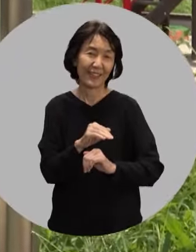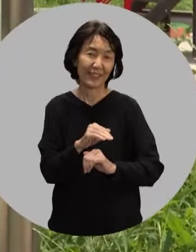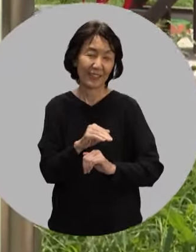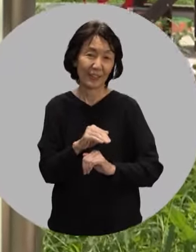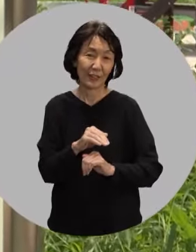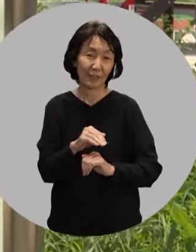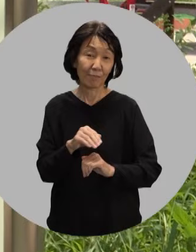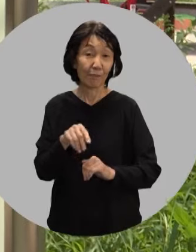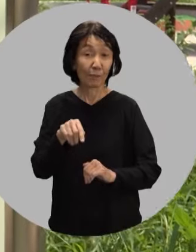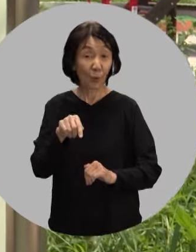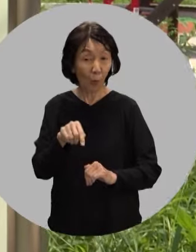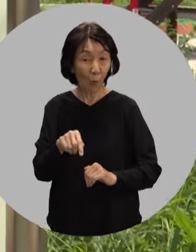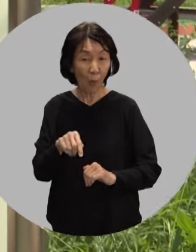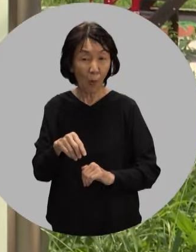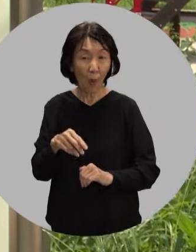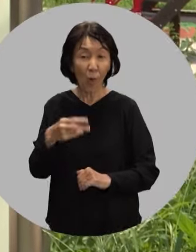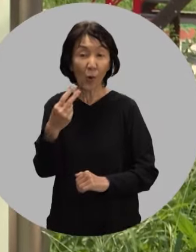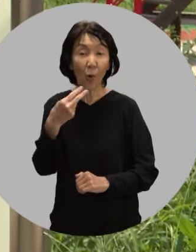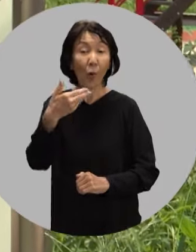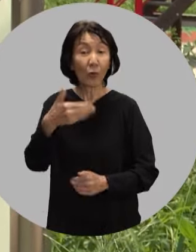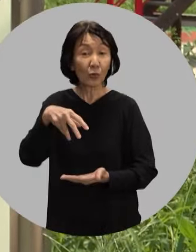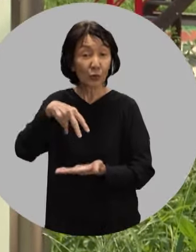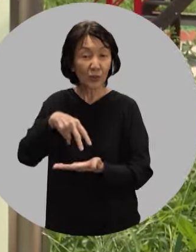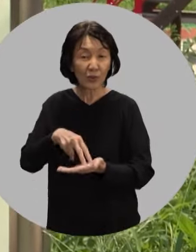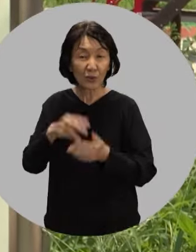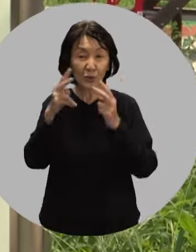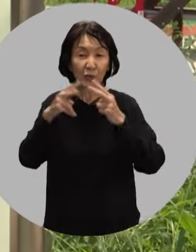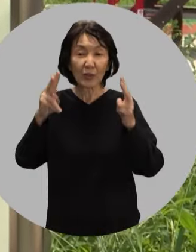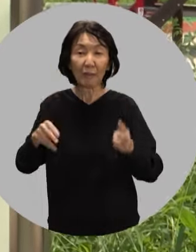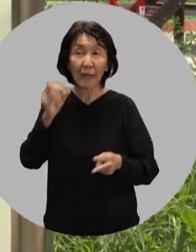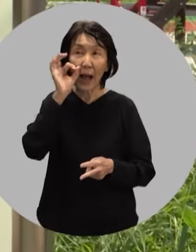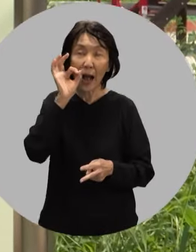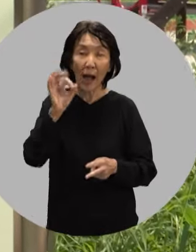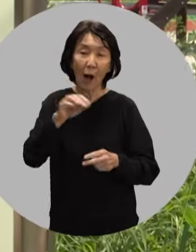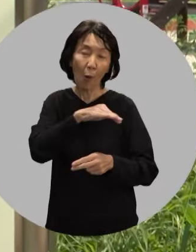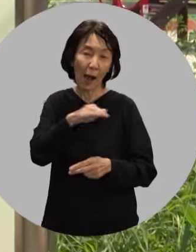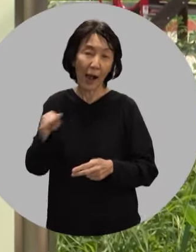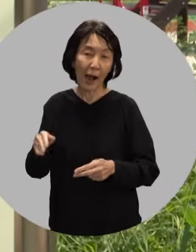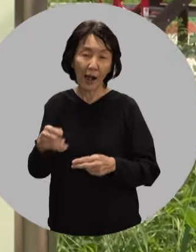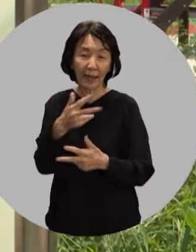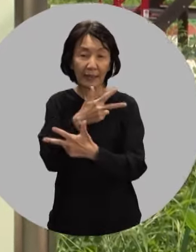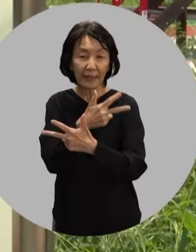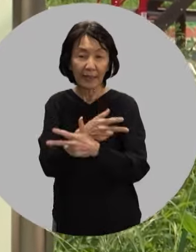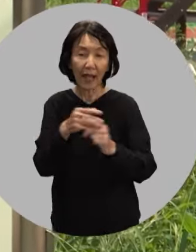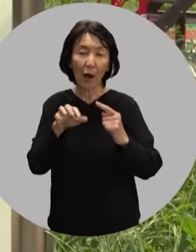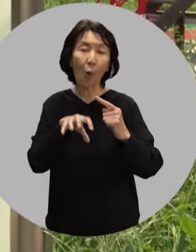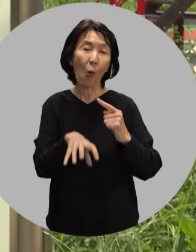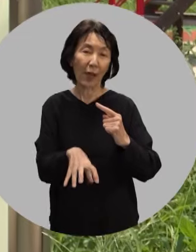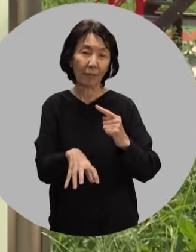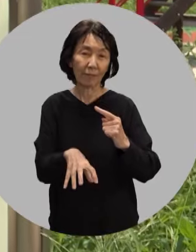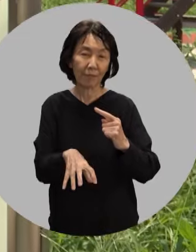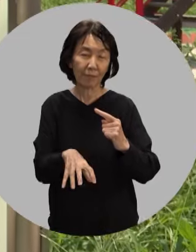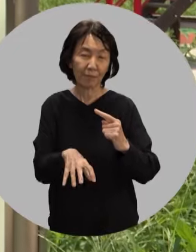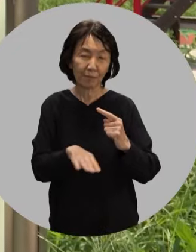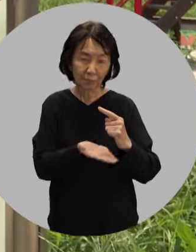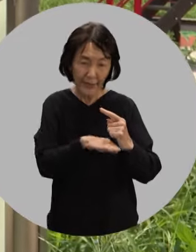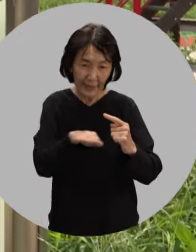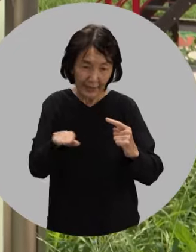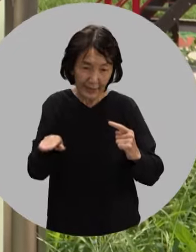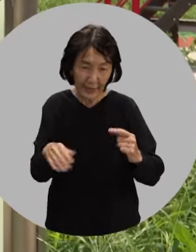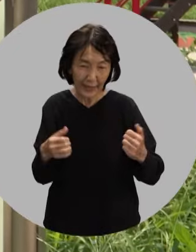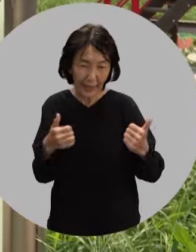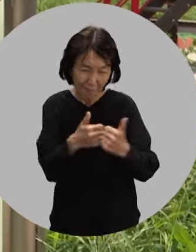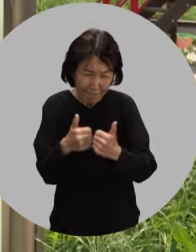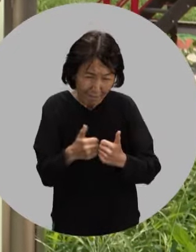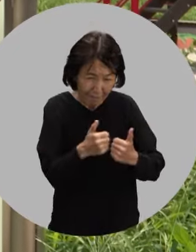。今私たちがいるここ区立富士見ヶ丘北公園も、地域のみんなが話し合って誕生